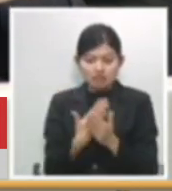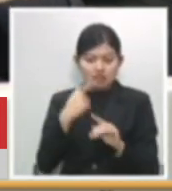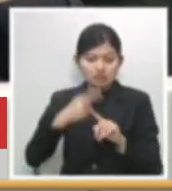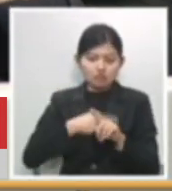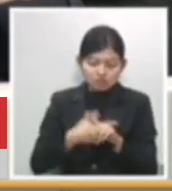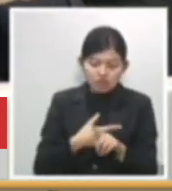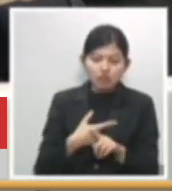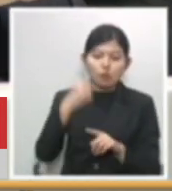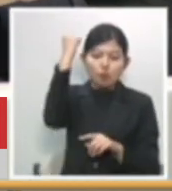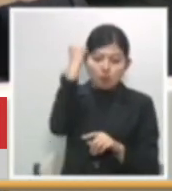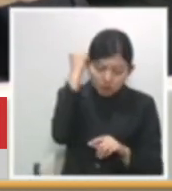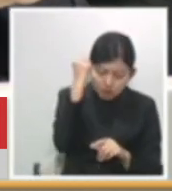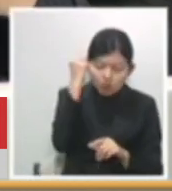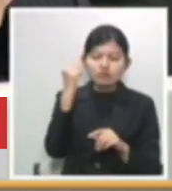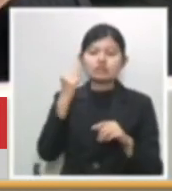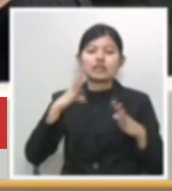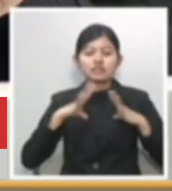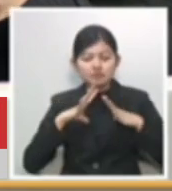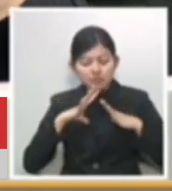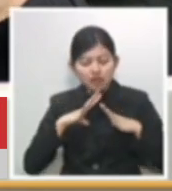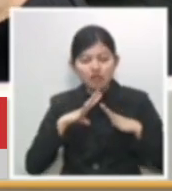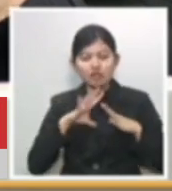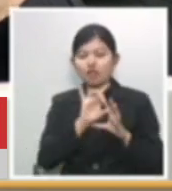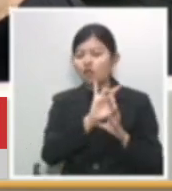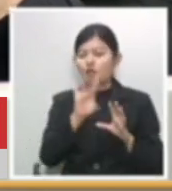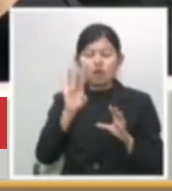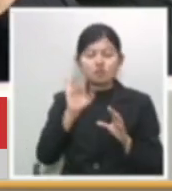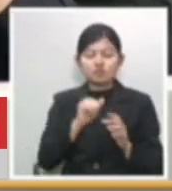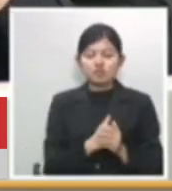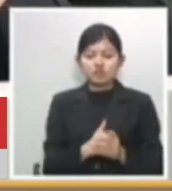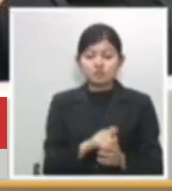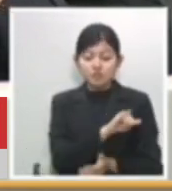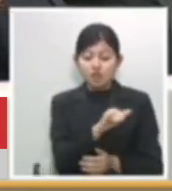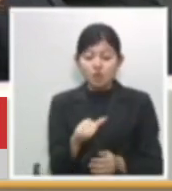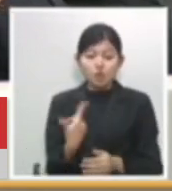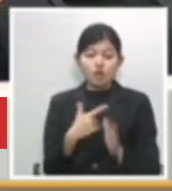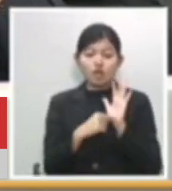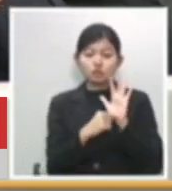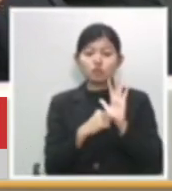นะอย่างเดียวล้วนๆเลยครับบางโครงการผมยกตัวอย่าง